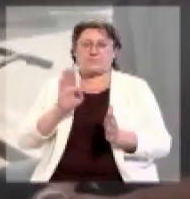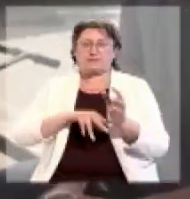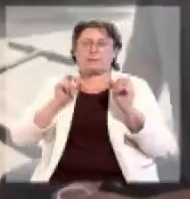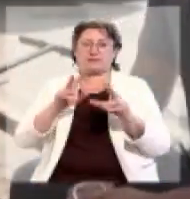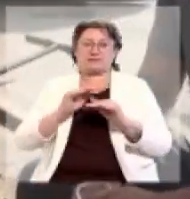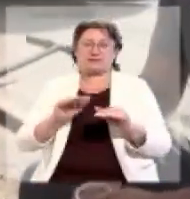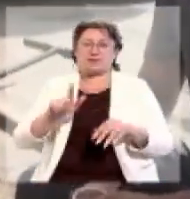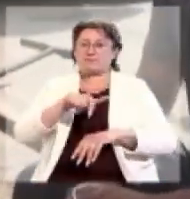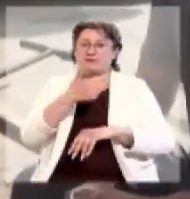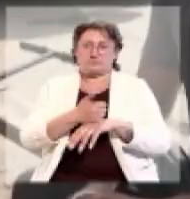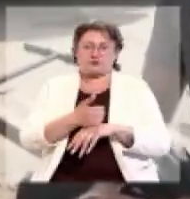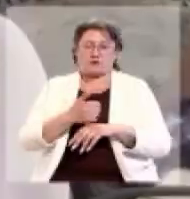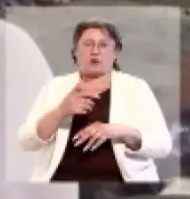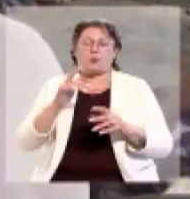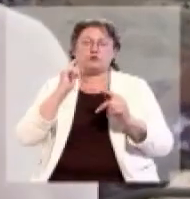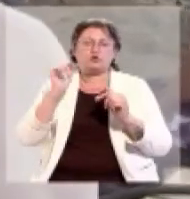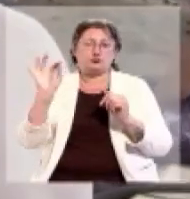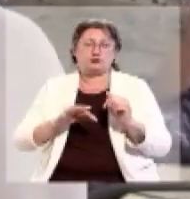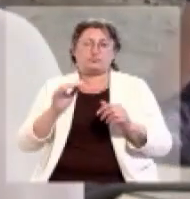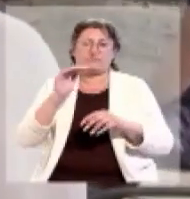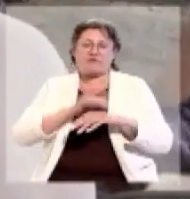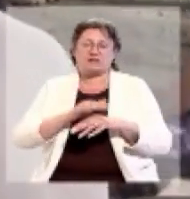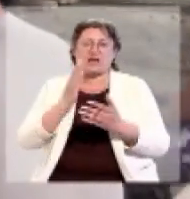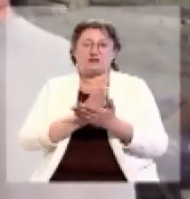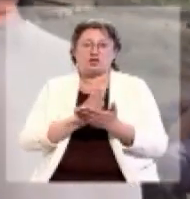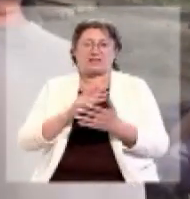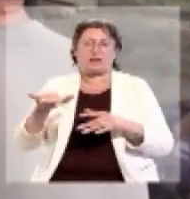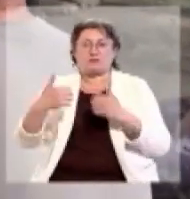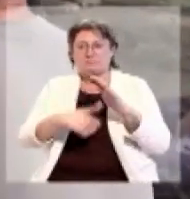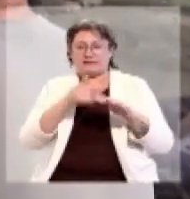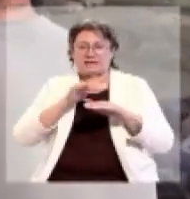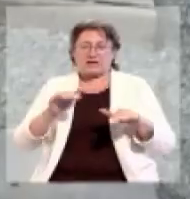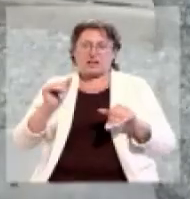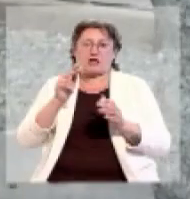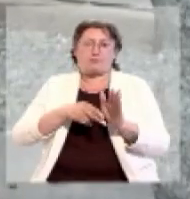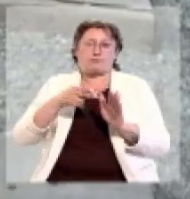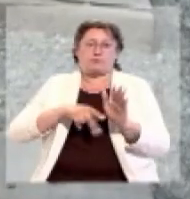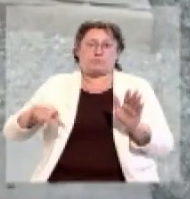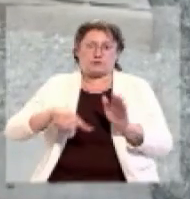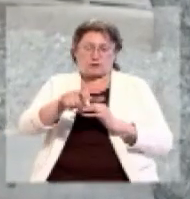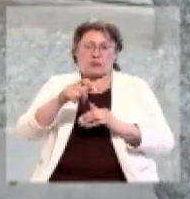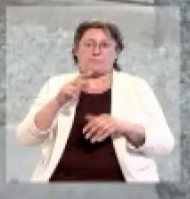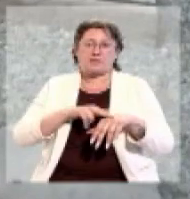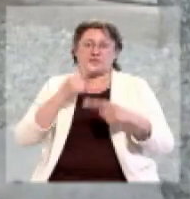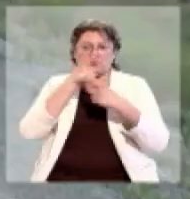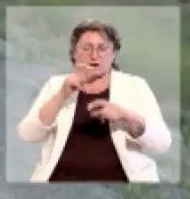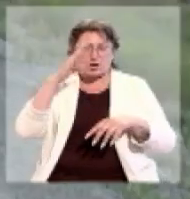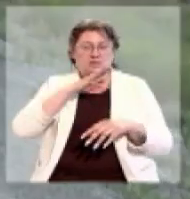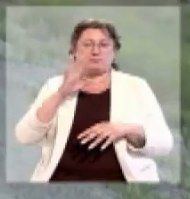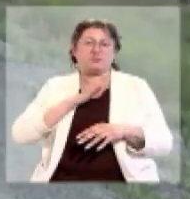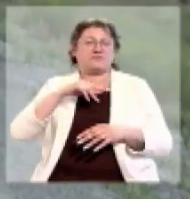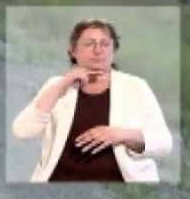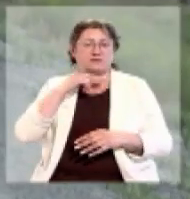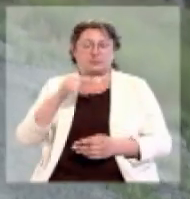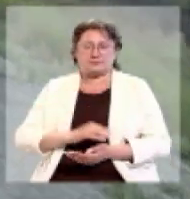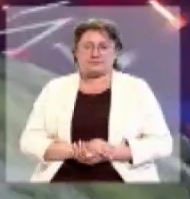Безопасность детей превыше всего. Участились факты нахождения детей на железнодорожных путях. Полицейские призывают родителей быть